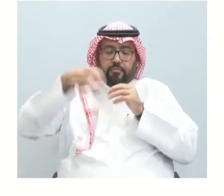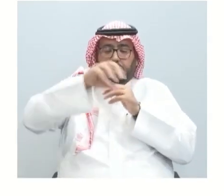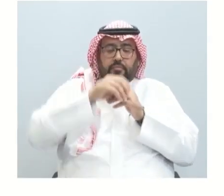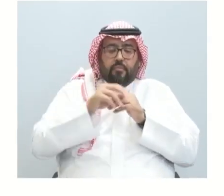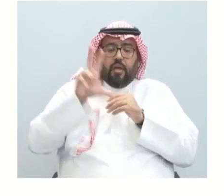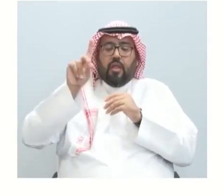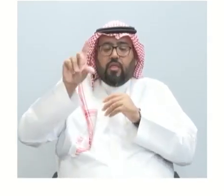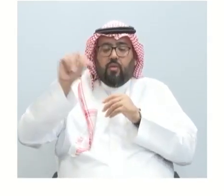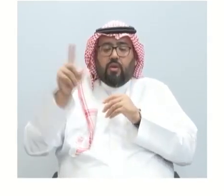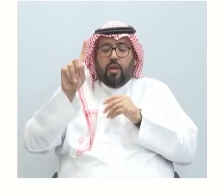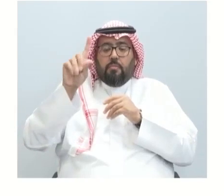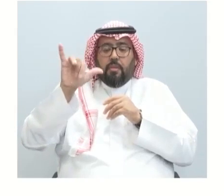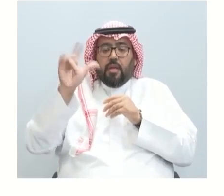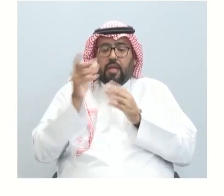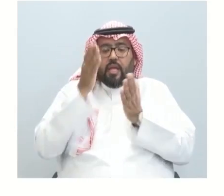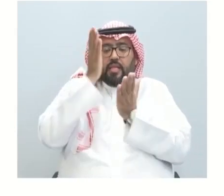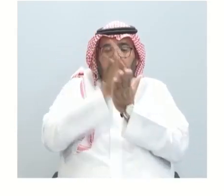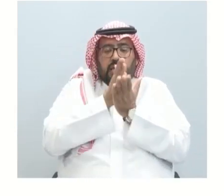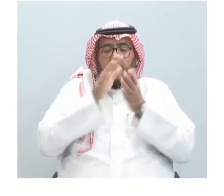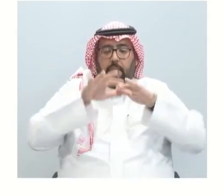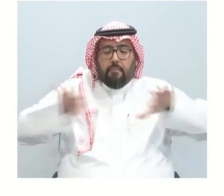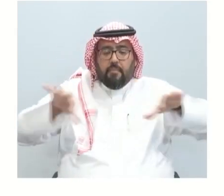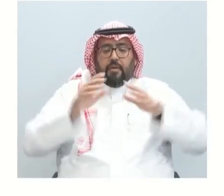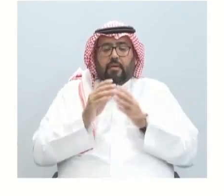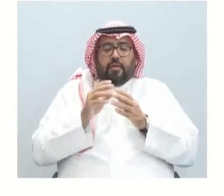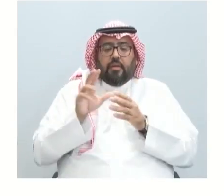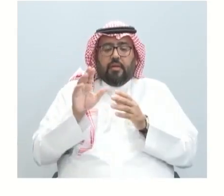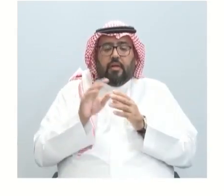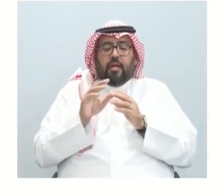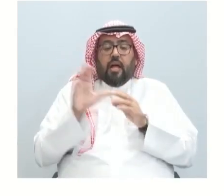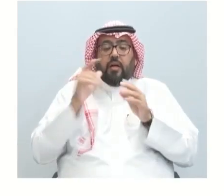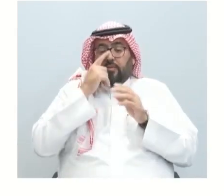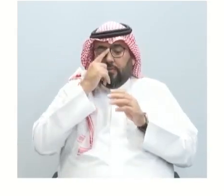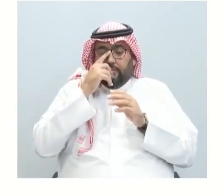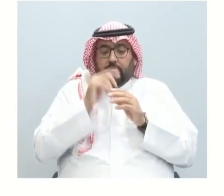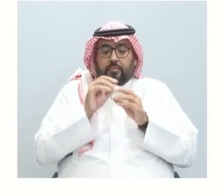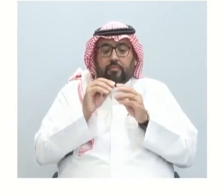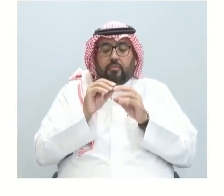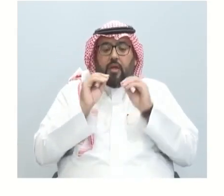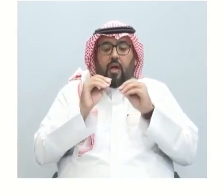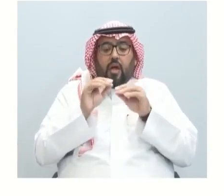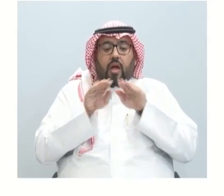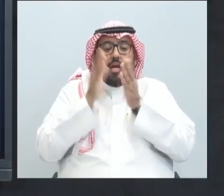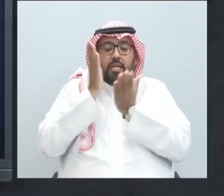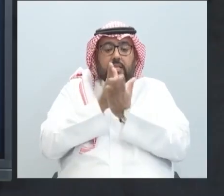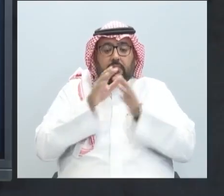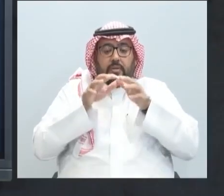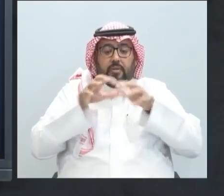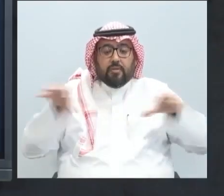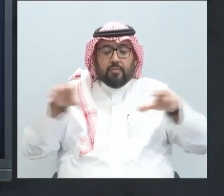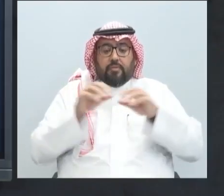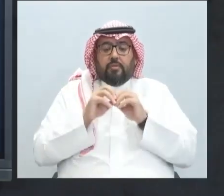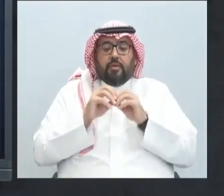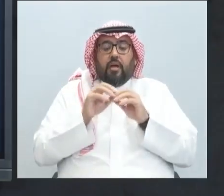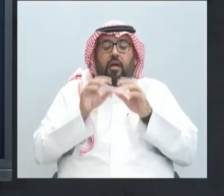الطور البيني والانقسام المتساوي وانقسام السيتوبلازم ذكرنا قبل ذلك اذ تتذكرون نحن نتكلم عن انقسام الخليه